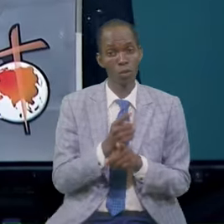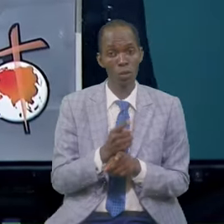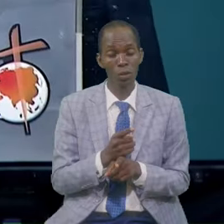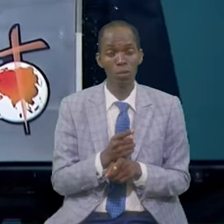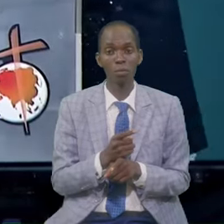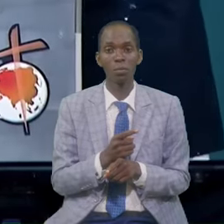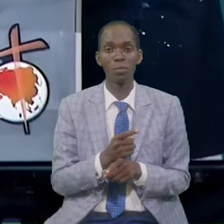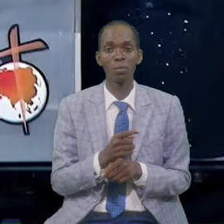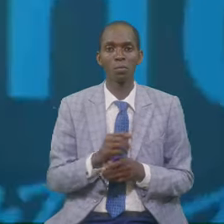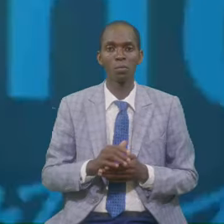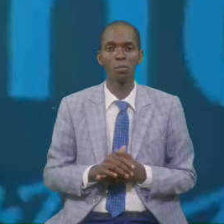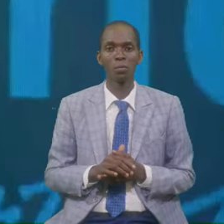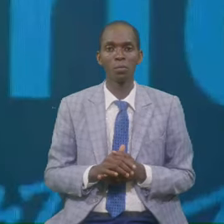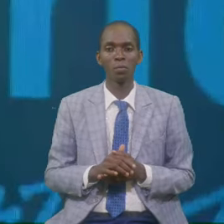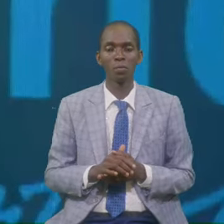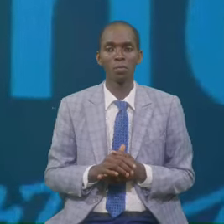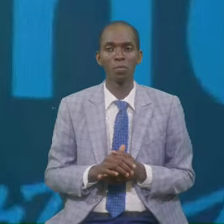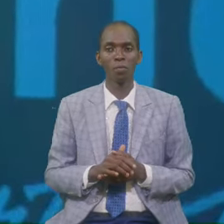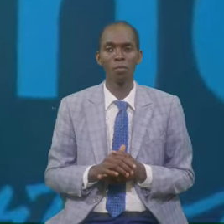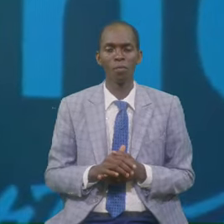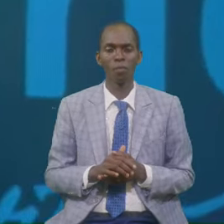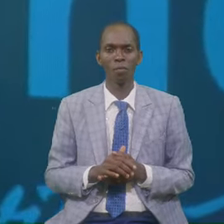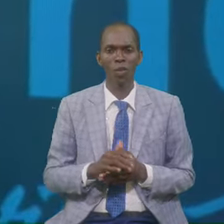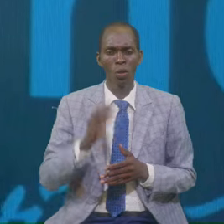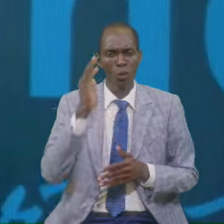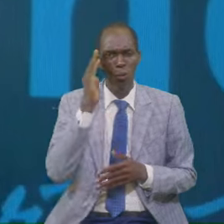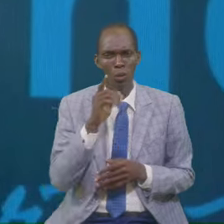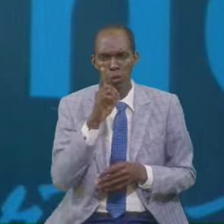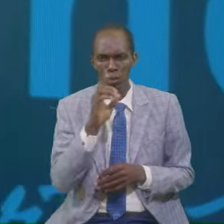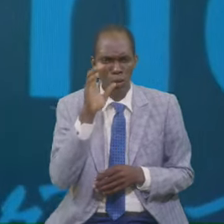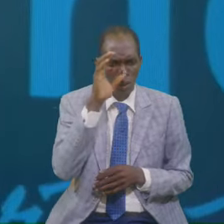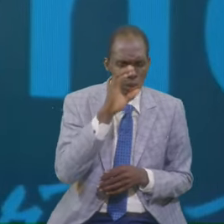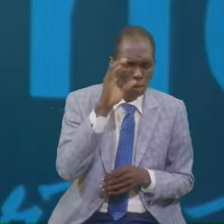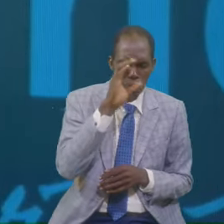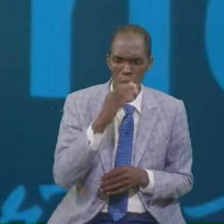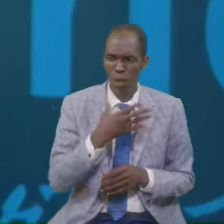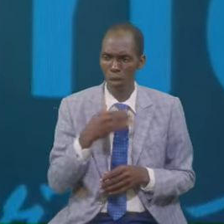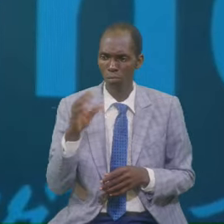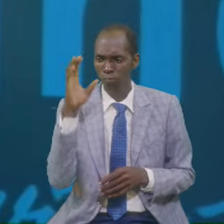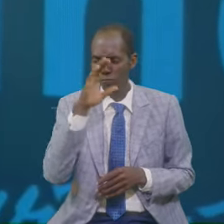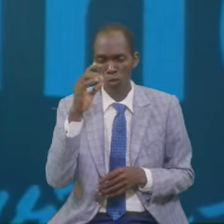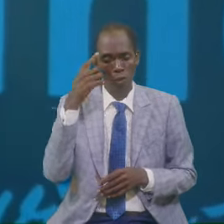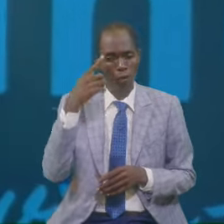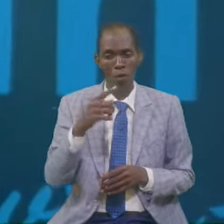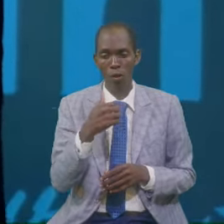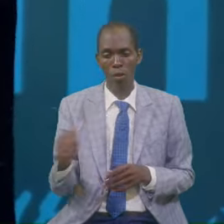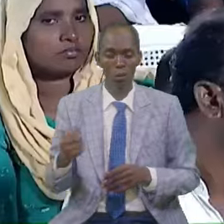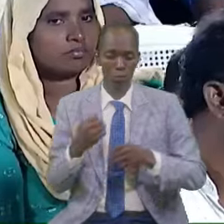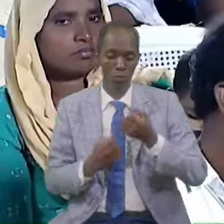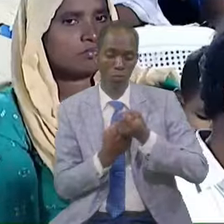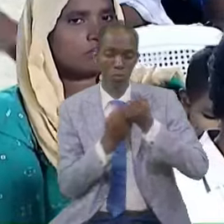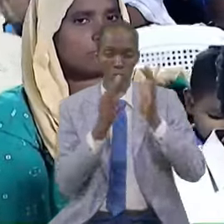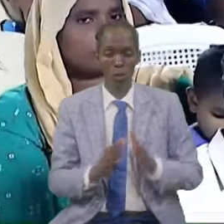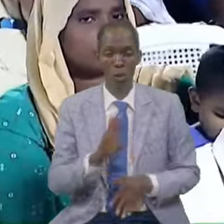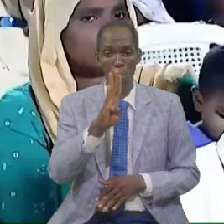bhadraparche vaadi kosam chustaru. Can you search and look and find for an advocate by yourself? Meeru vedukkuni mee